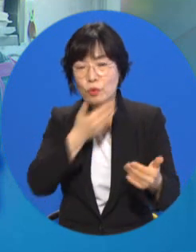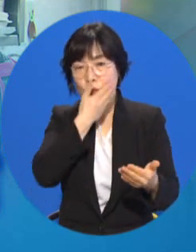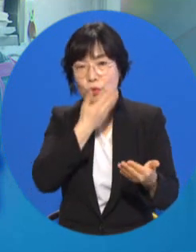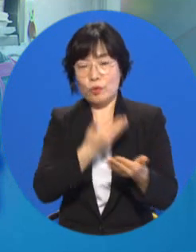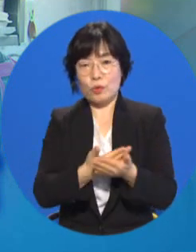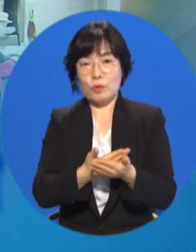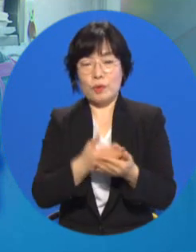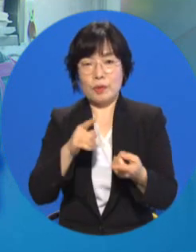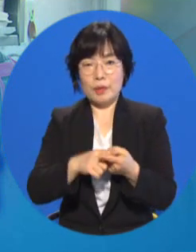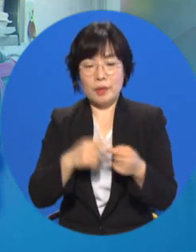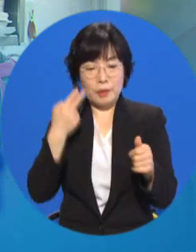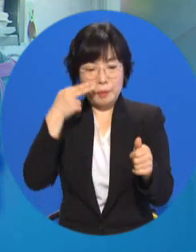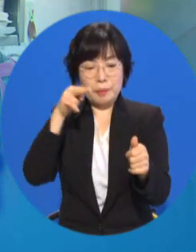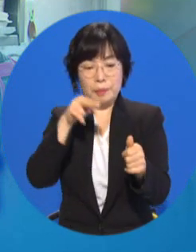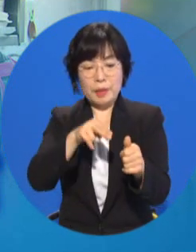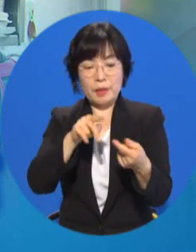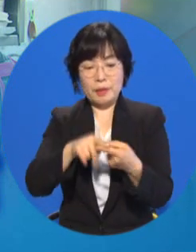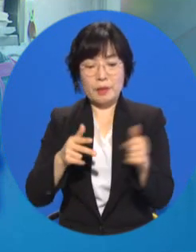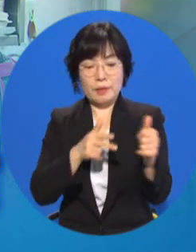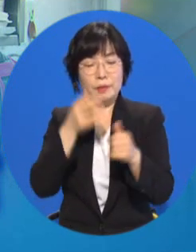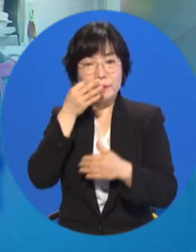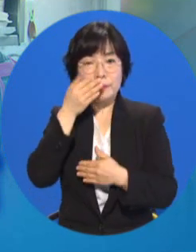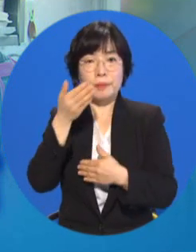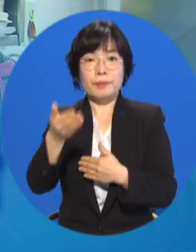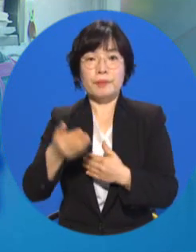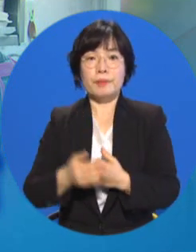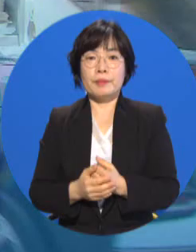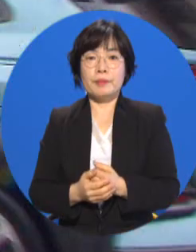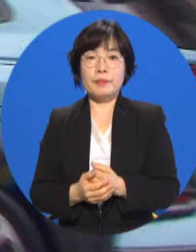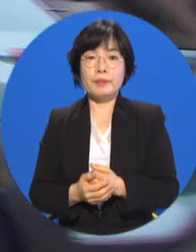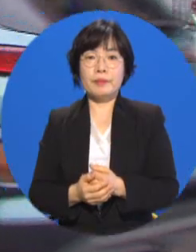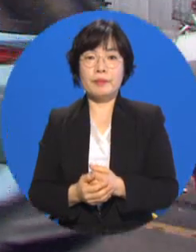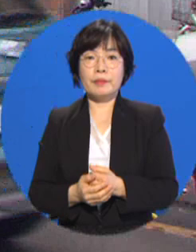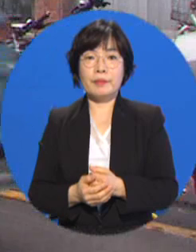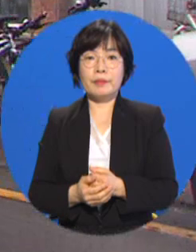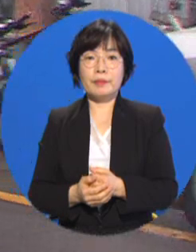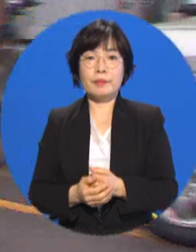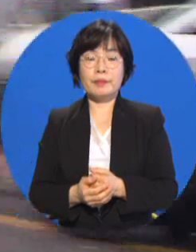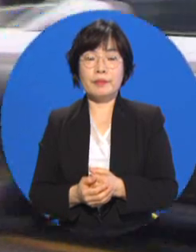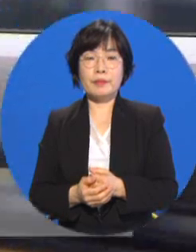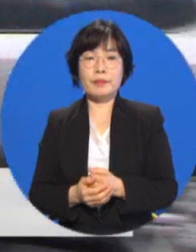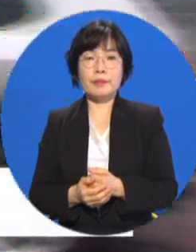대안으로 주목받고 있습니다. 김주희 기자가 소개합니다.